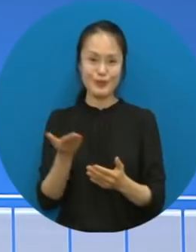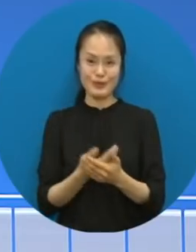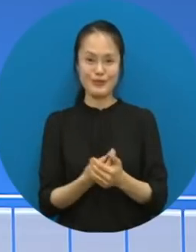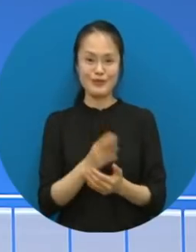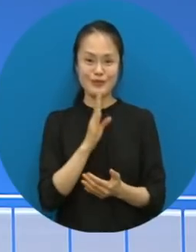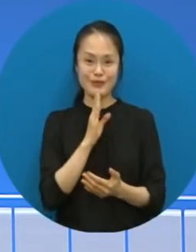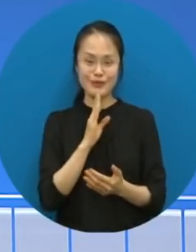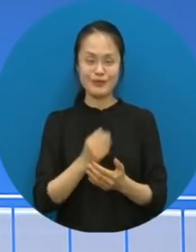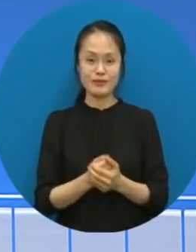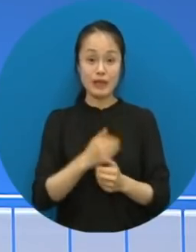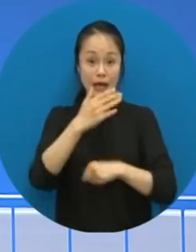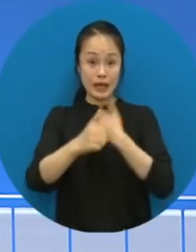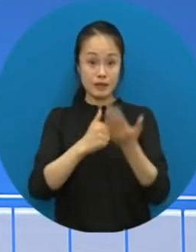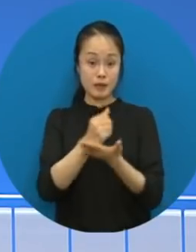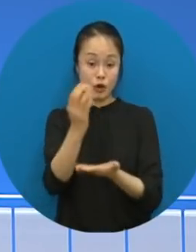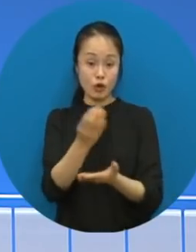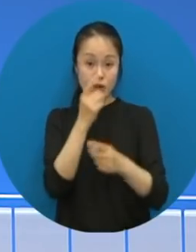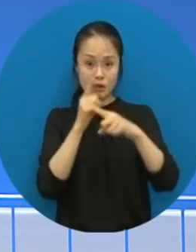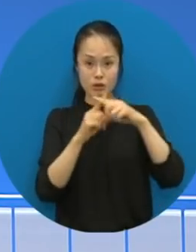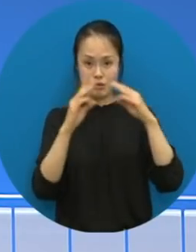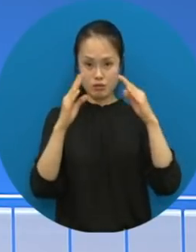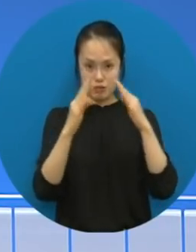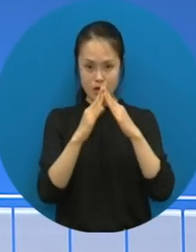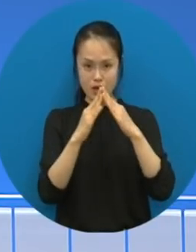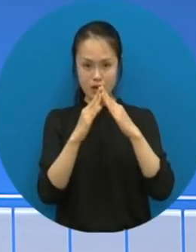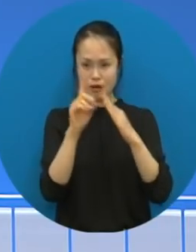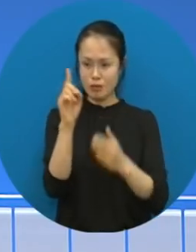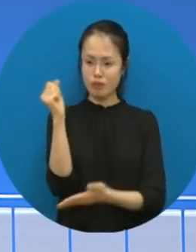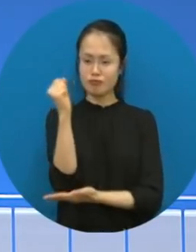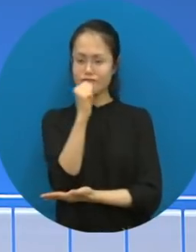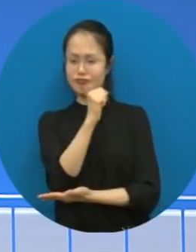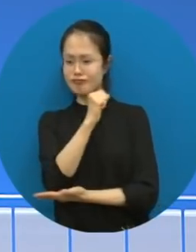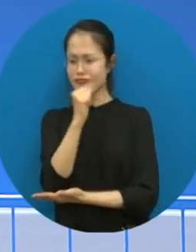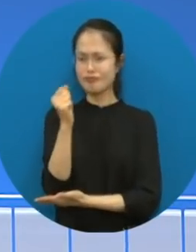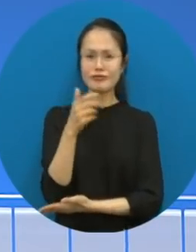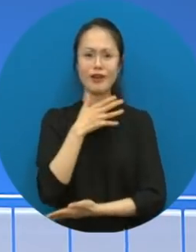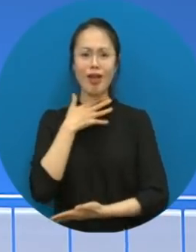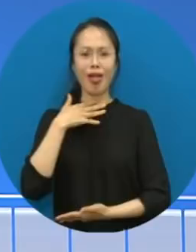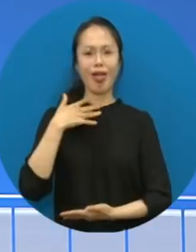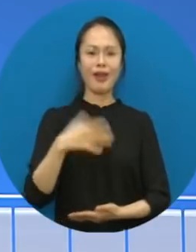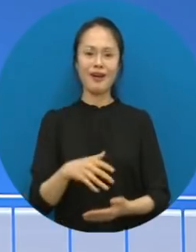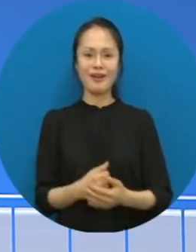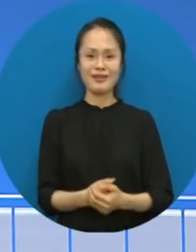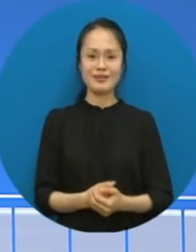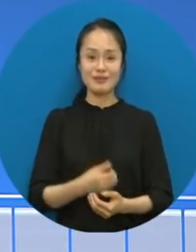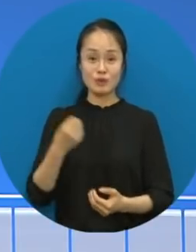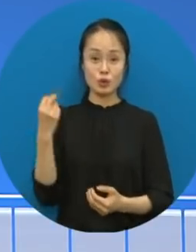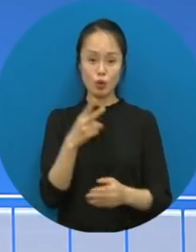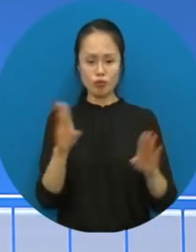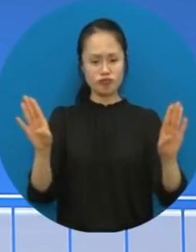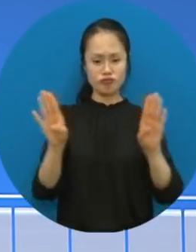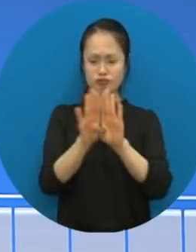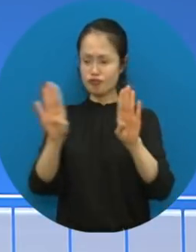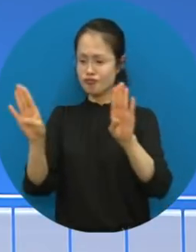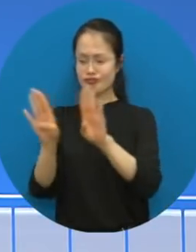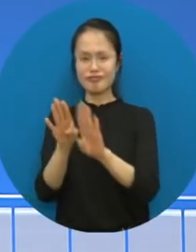하나님의 거룩한 교회는 한 번도 흔들려 본 적도 없고 문을 닫은 적도 없으며